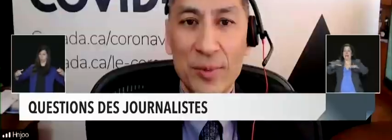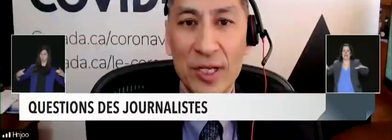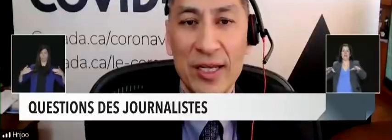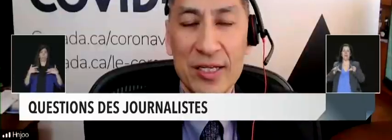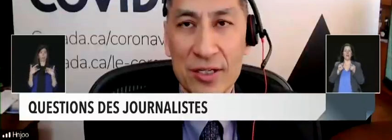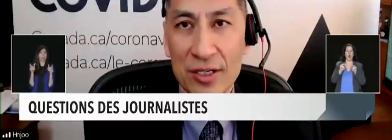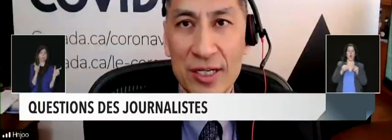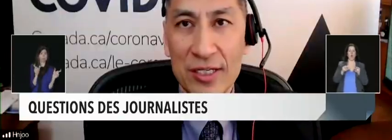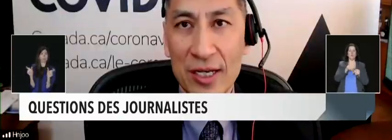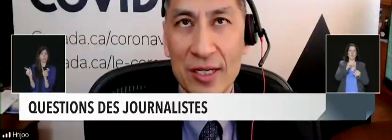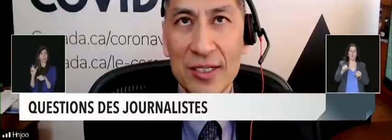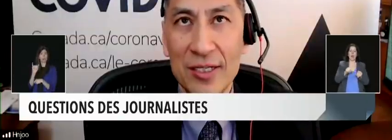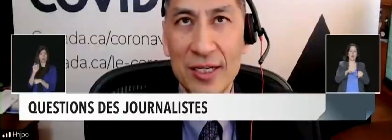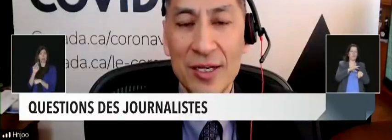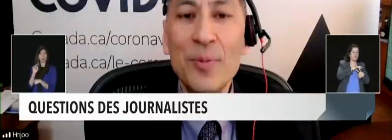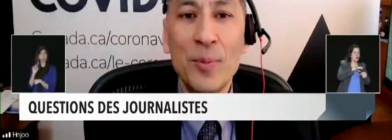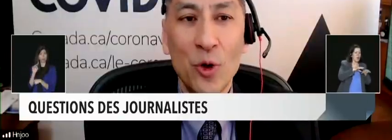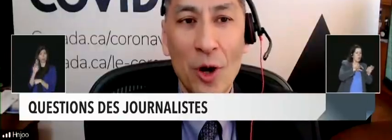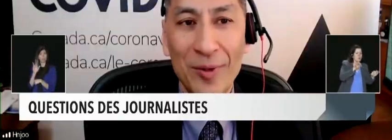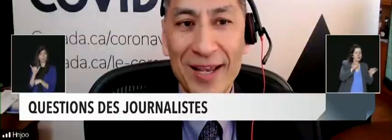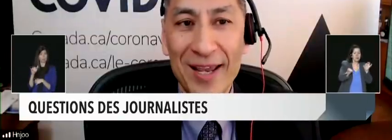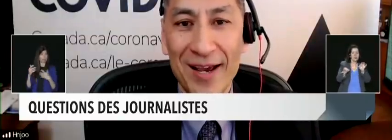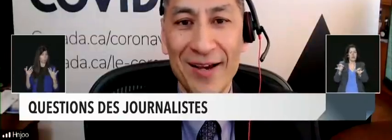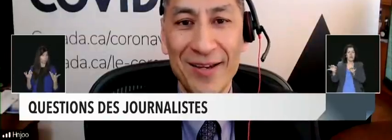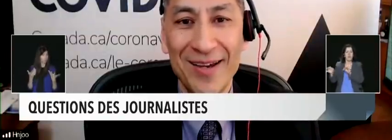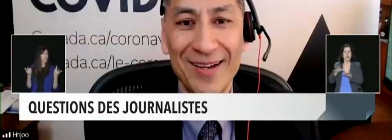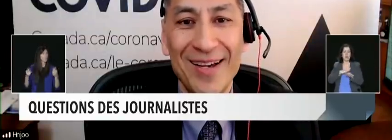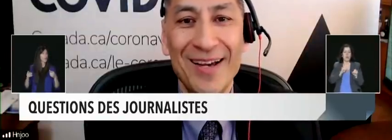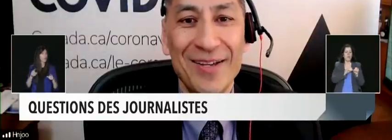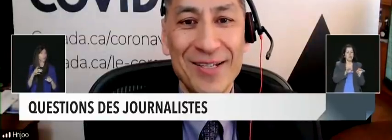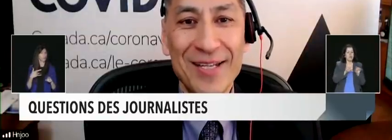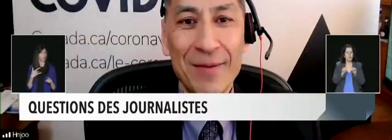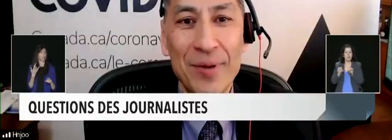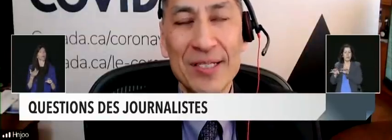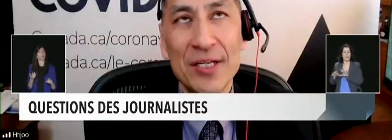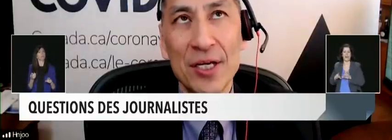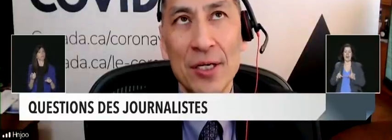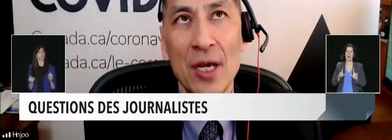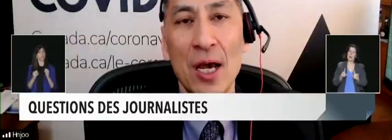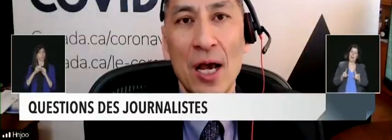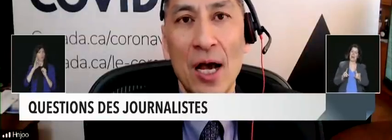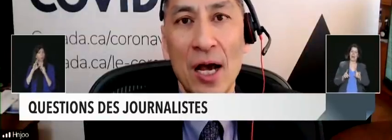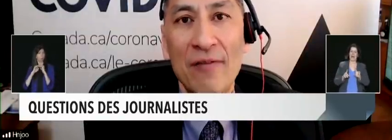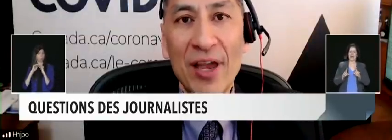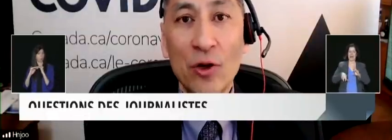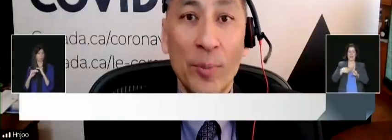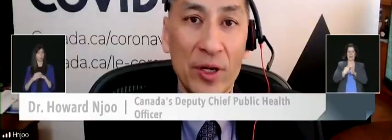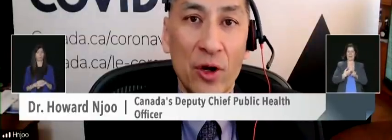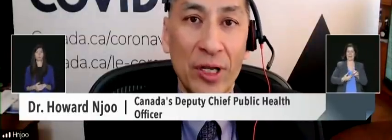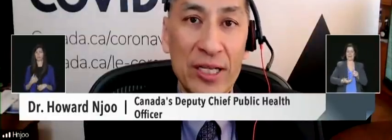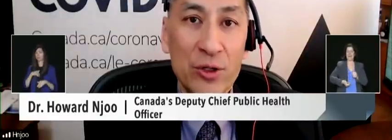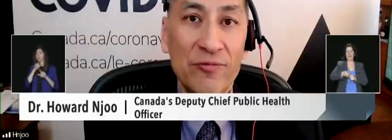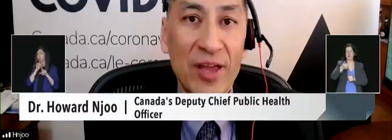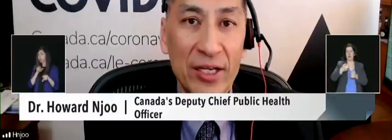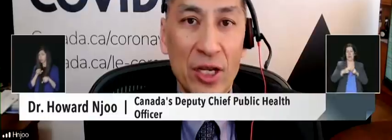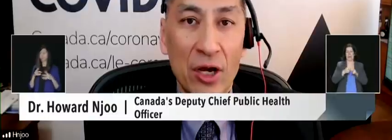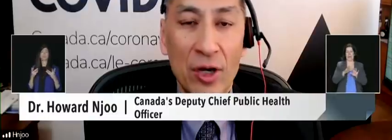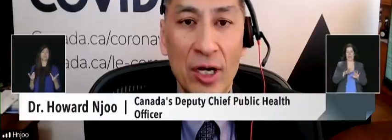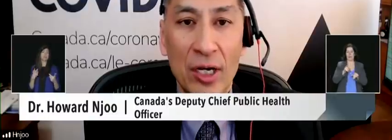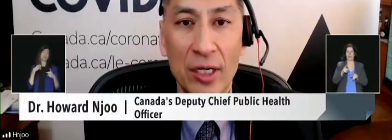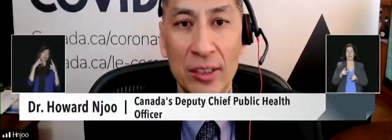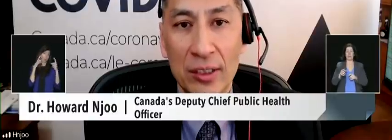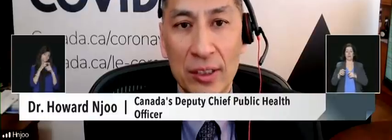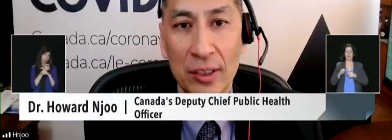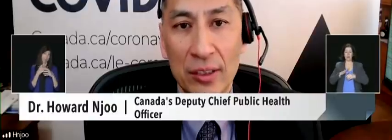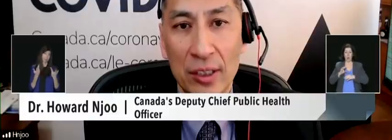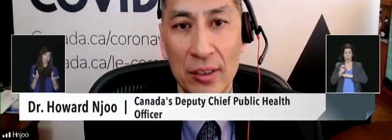Merci pour la question, c'est un peu plus compliqué que ça parce qu'avec Omicron et les autres variants